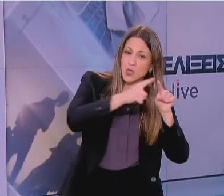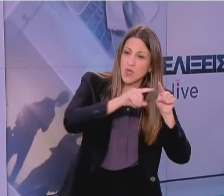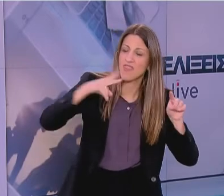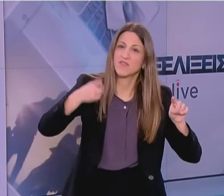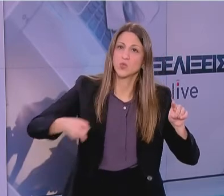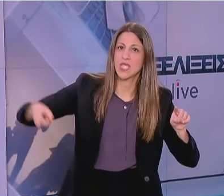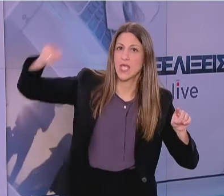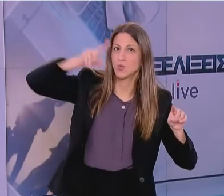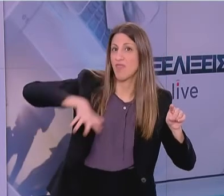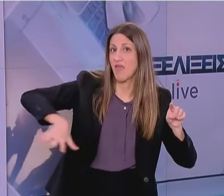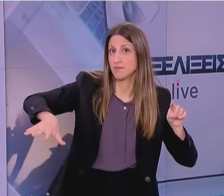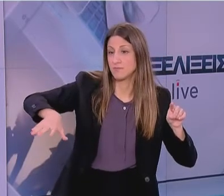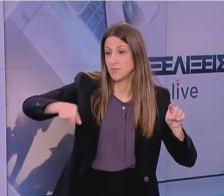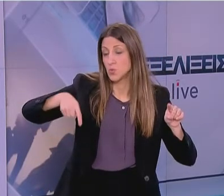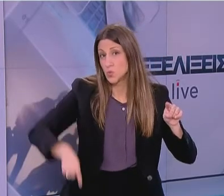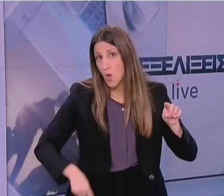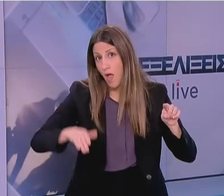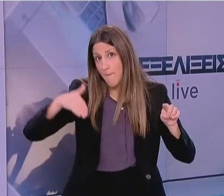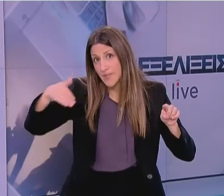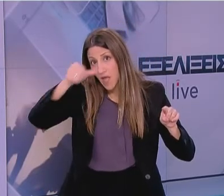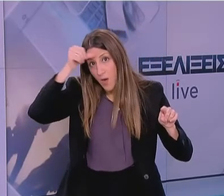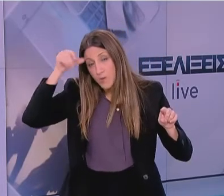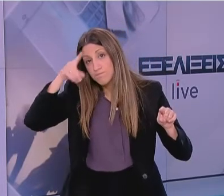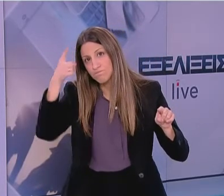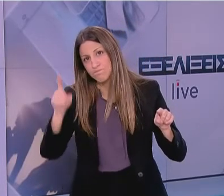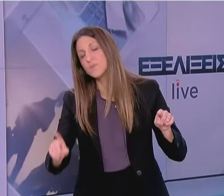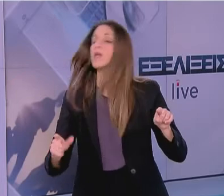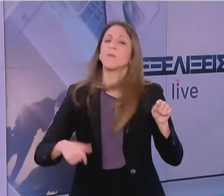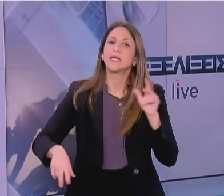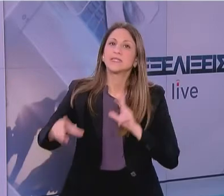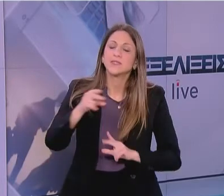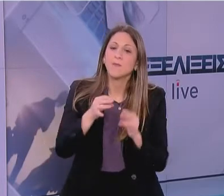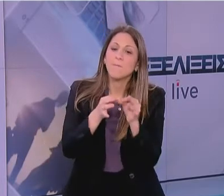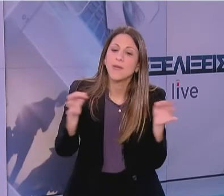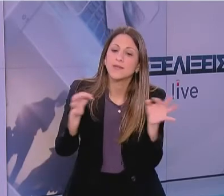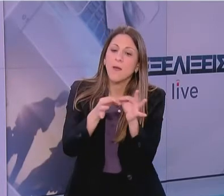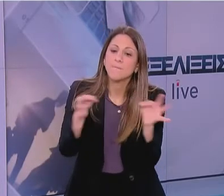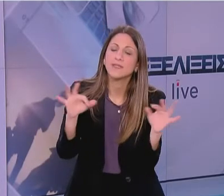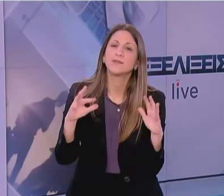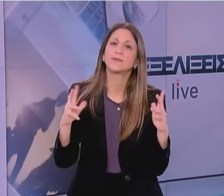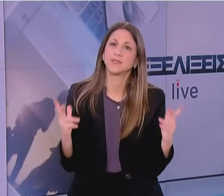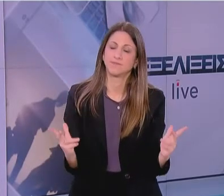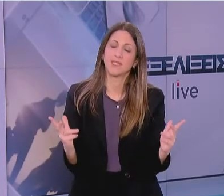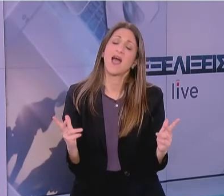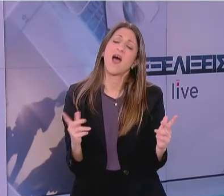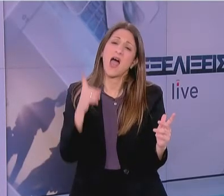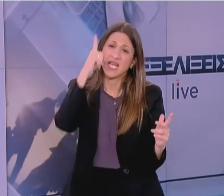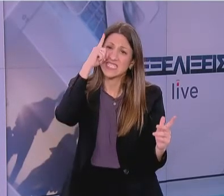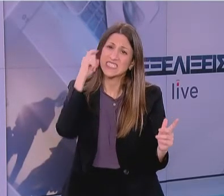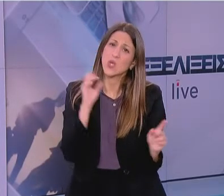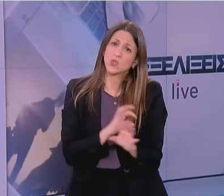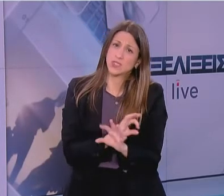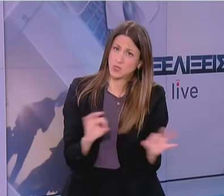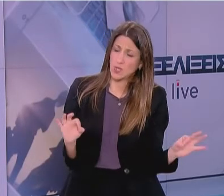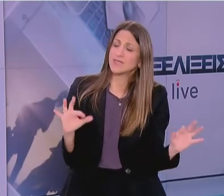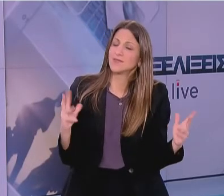για συζήτηση και σχεδιασμό κάποιων μέτρων επανάκαμψης, αλλά είναι σαφές εμένα αυτό.